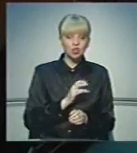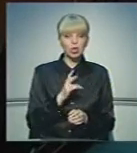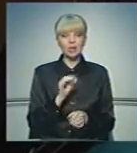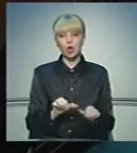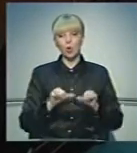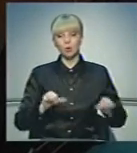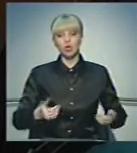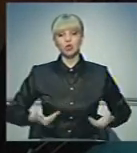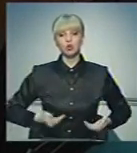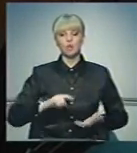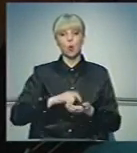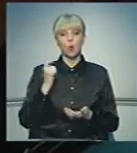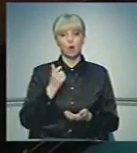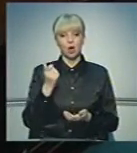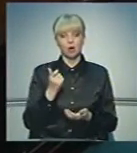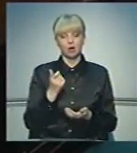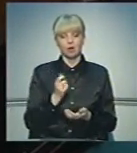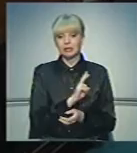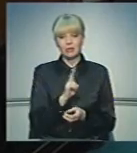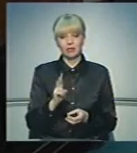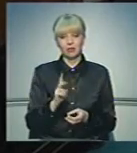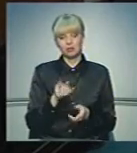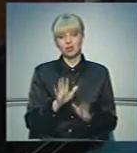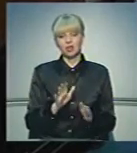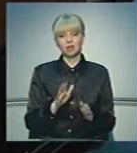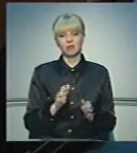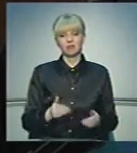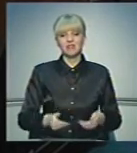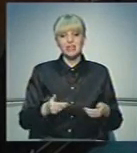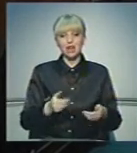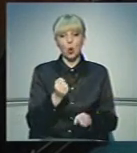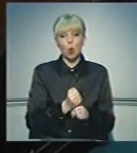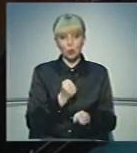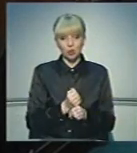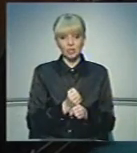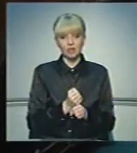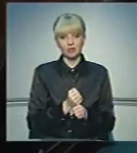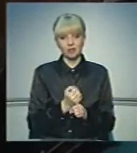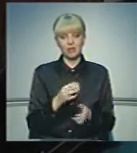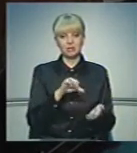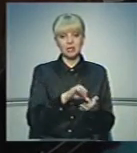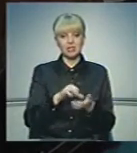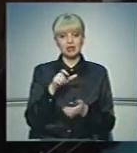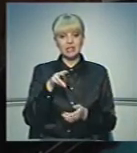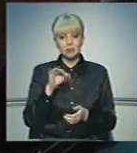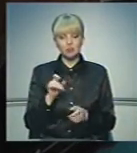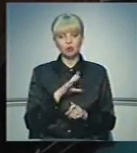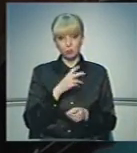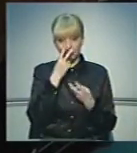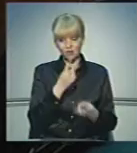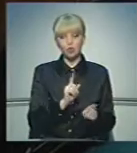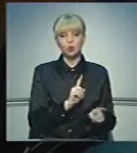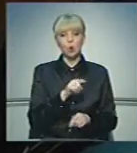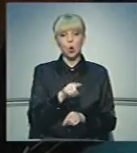комісією житлово-комунального, не завізована. Ніким. Да, воно ще знаходиться в стадії опрацювання. Зараз його роздадуть депутатам і представникам ЗМІ, щоб було видно, що